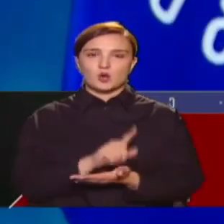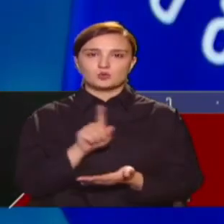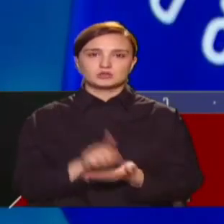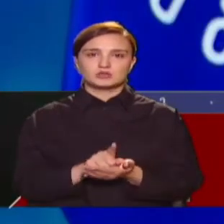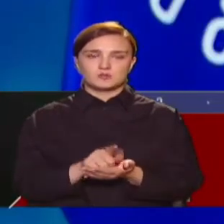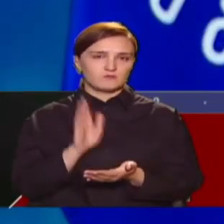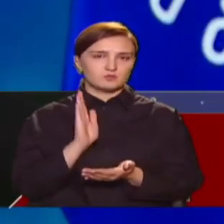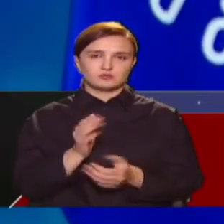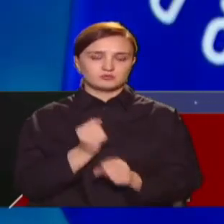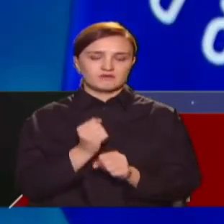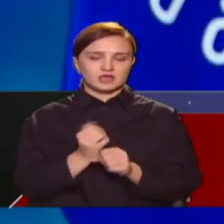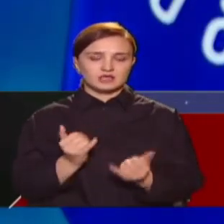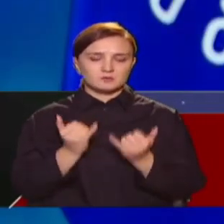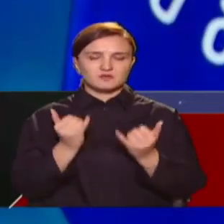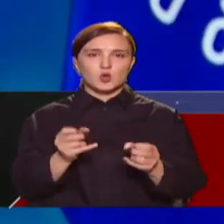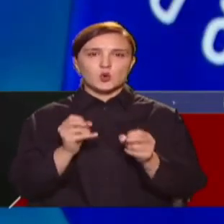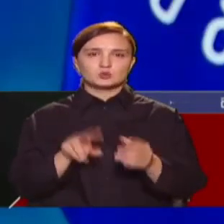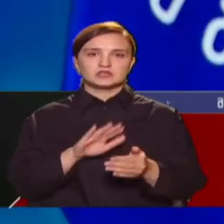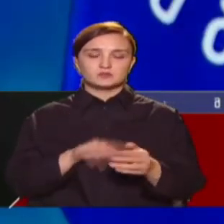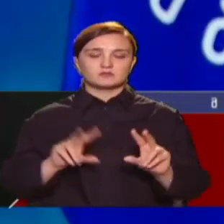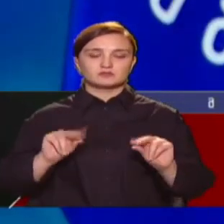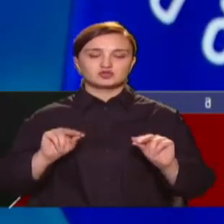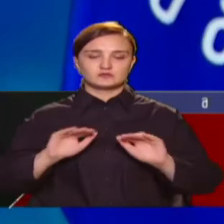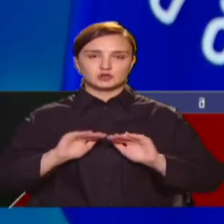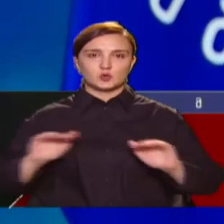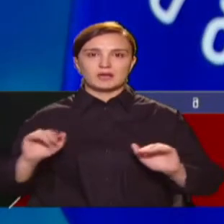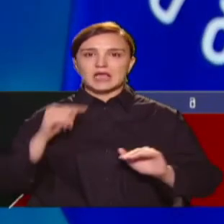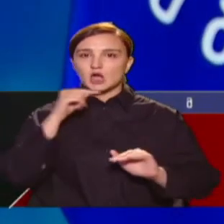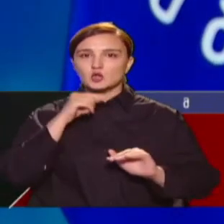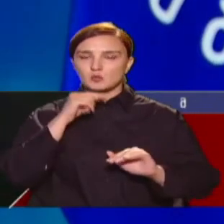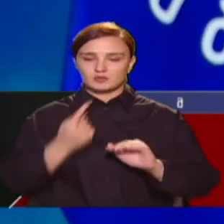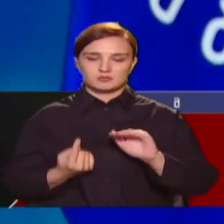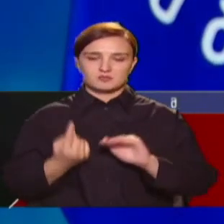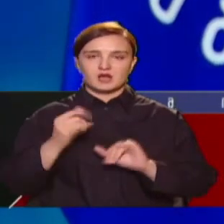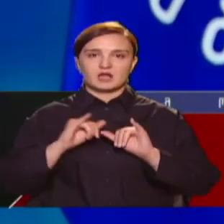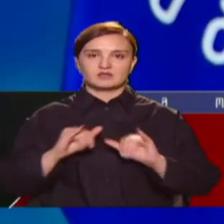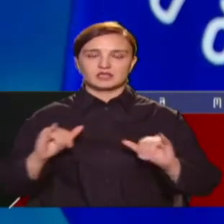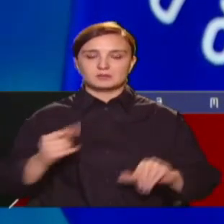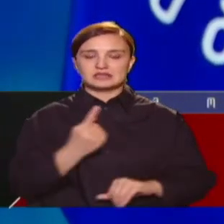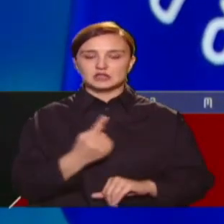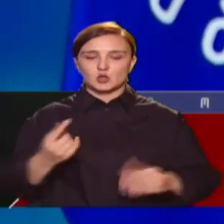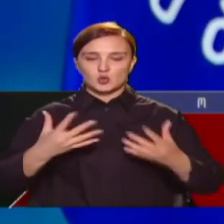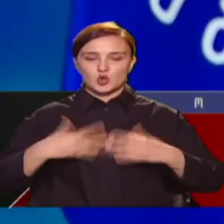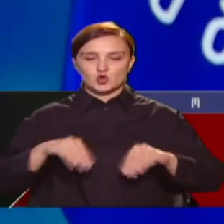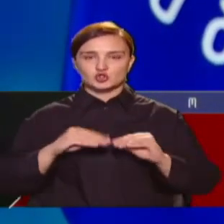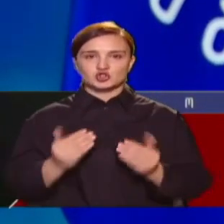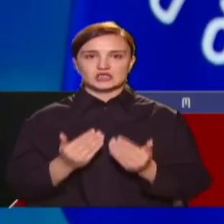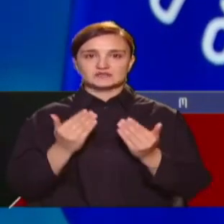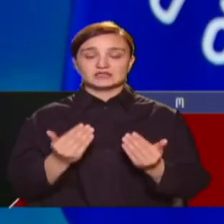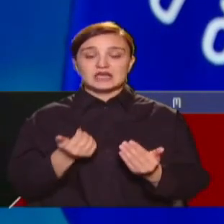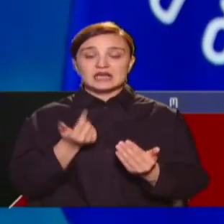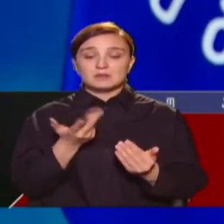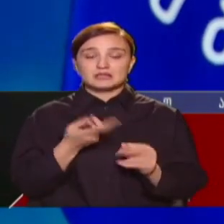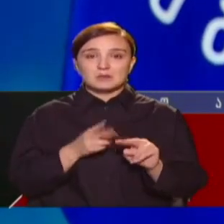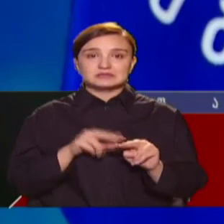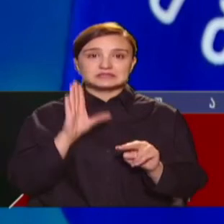აუცილებლად უზრუნველყოფთ უსაფრთხოებას, მშვიდობას და რაც მთავარია ეკონომიკურ განვითარებას თითოეული ოჯახისთვის, რამდენადაც ამისი